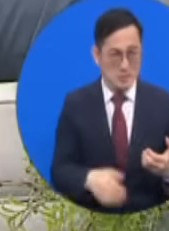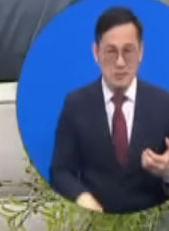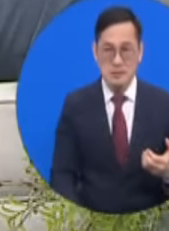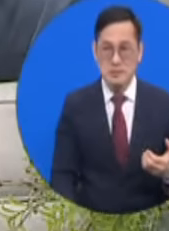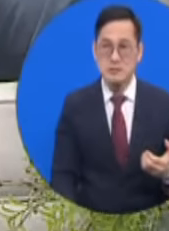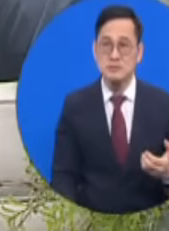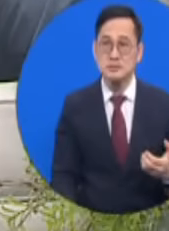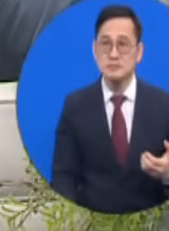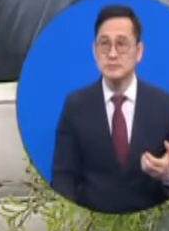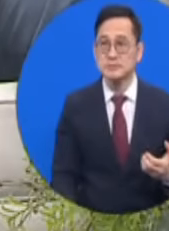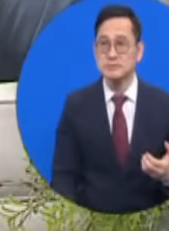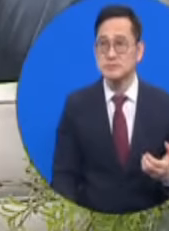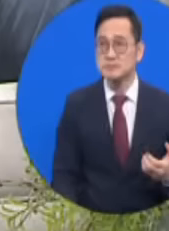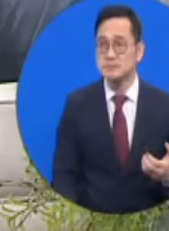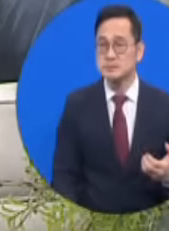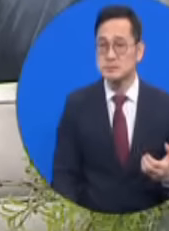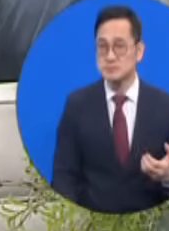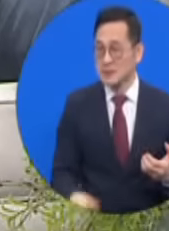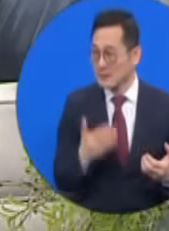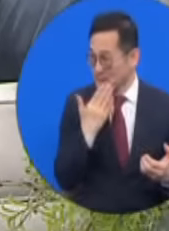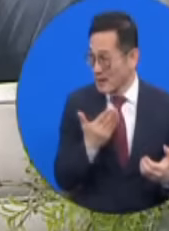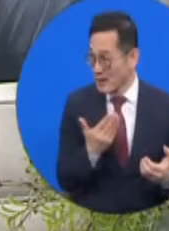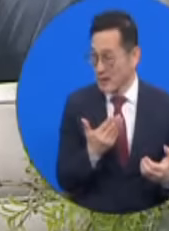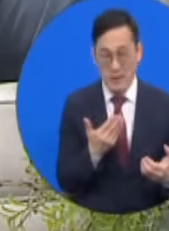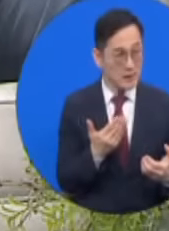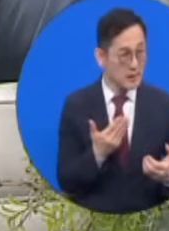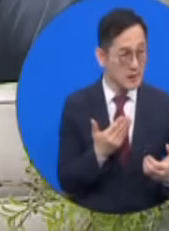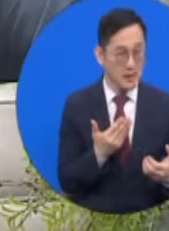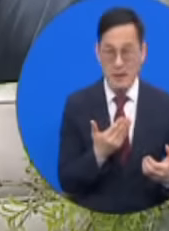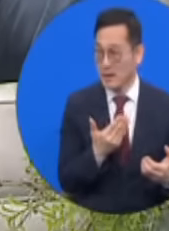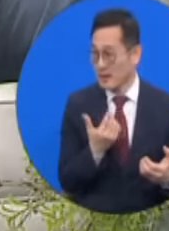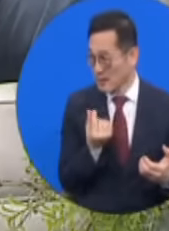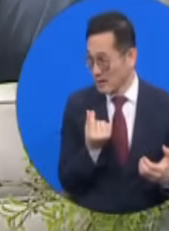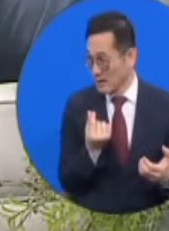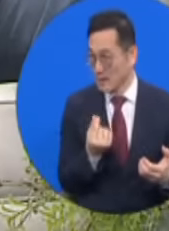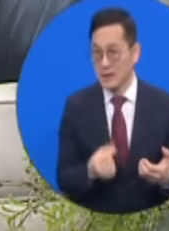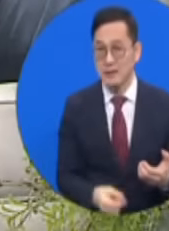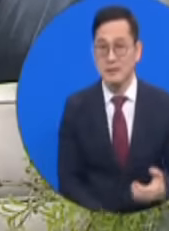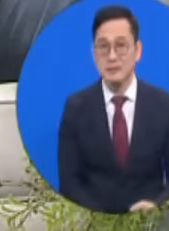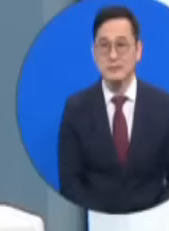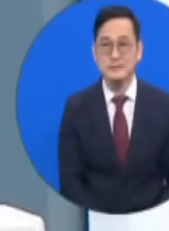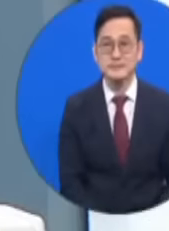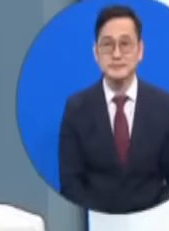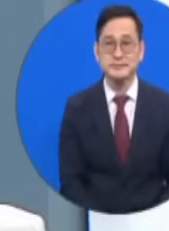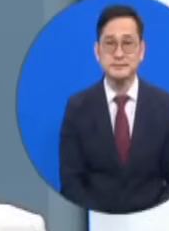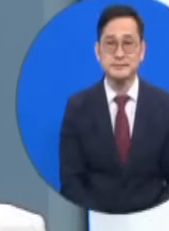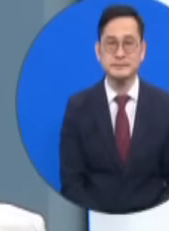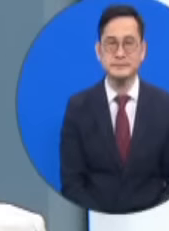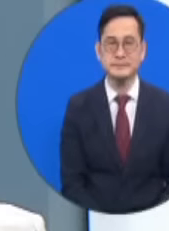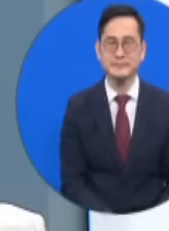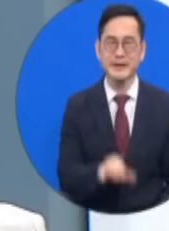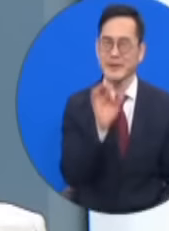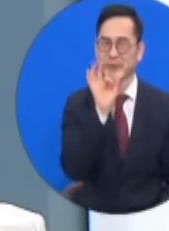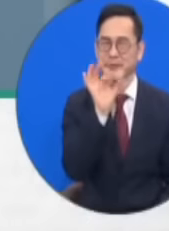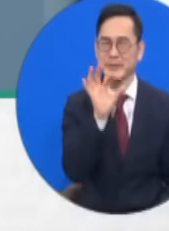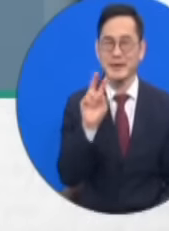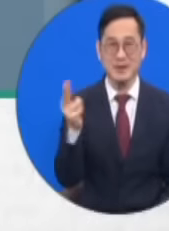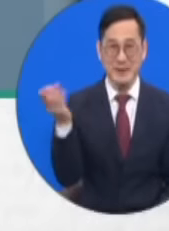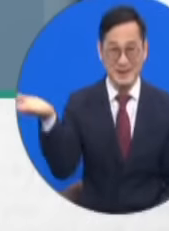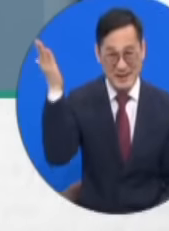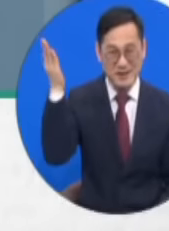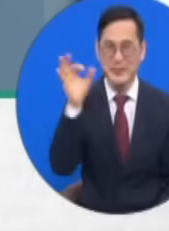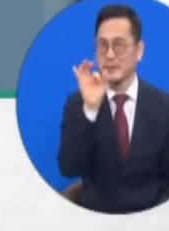역대 선거 결과 보셨을 텐데 그럴 확률이 어느 정도라고 보세요? 전 뭐 제 개인적인 생각입니다. 그럴 확률 없죠. 그럴 확률